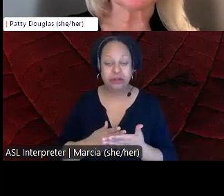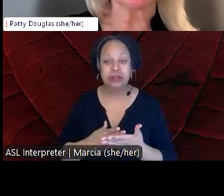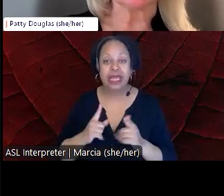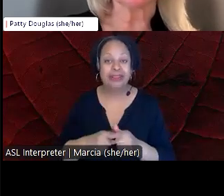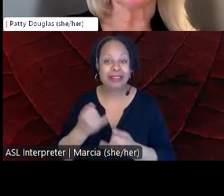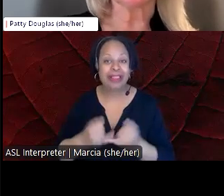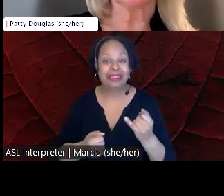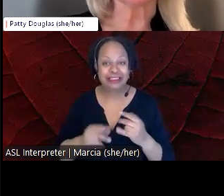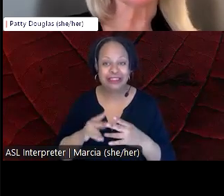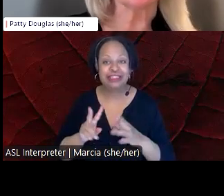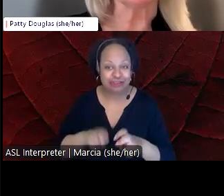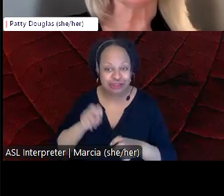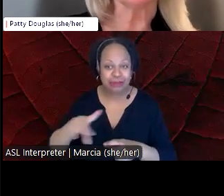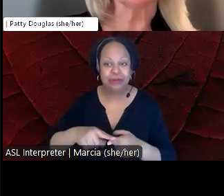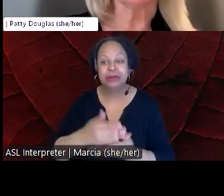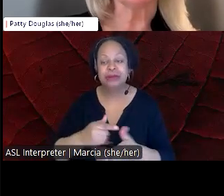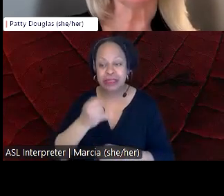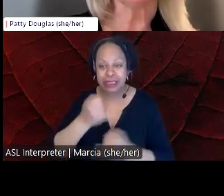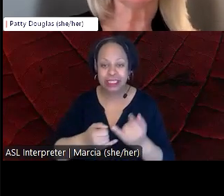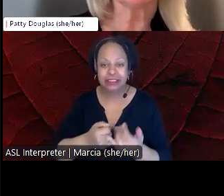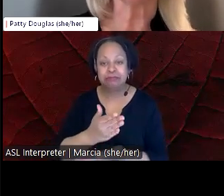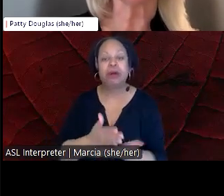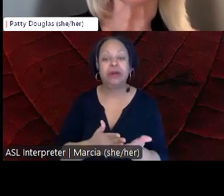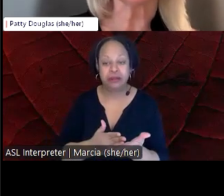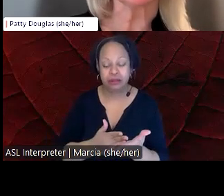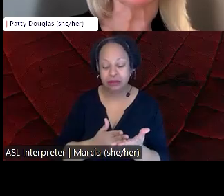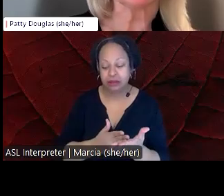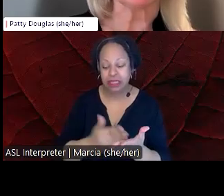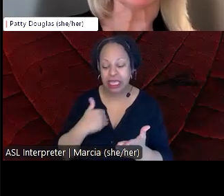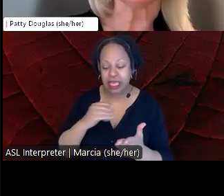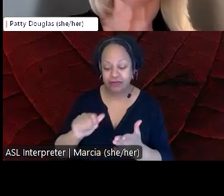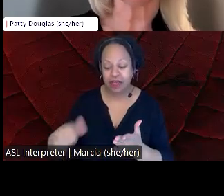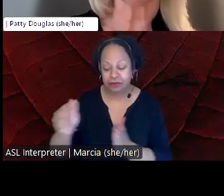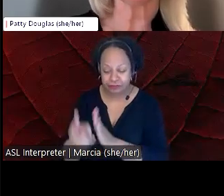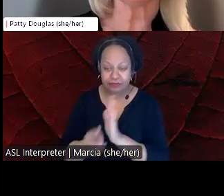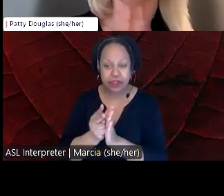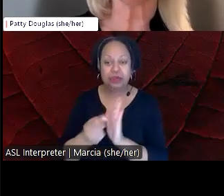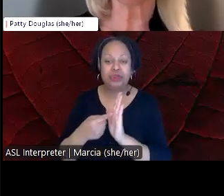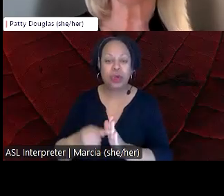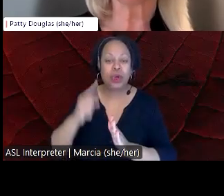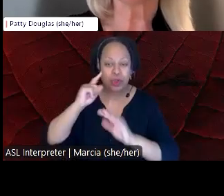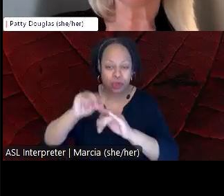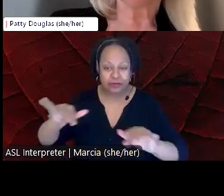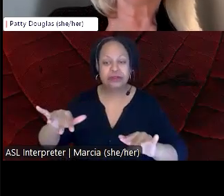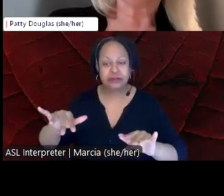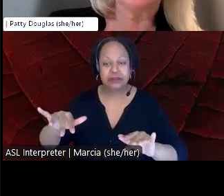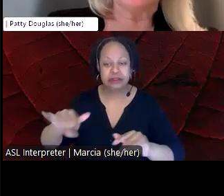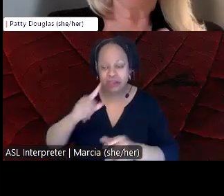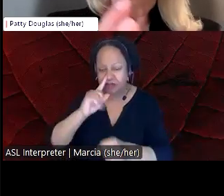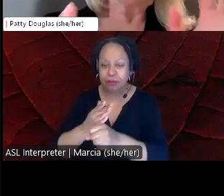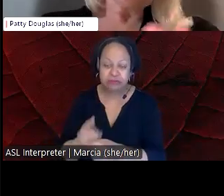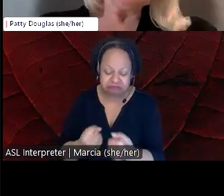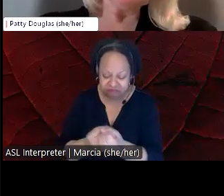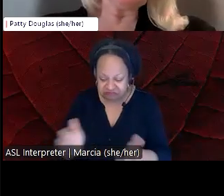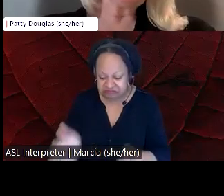cette partie-là. J'aimerais passer à la dernière section dans laquelle je vais vous montrer une autre vidéo qui fait une chose semblable sur